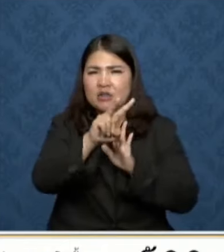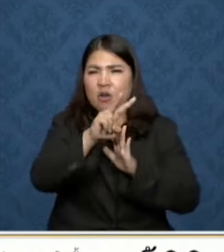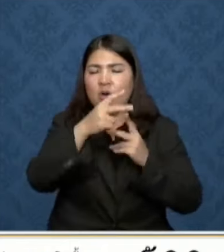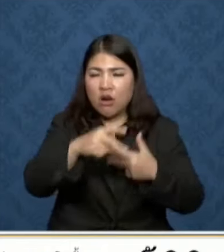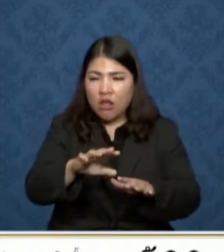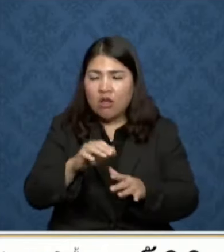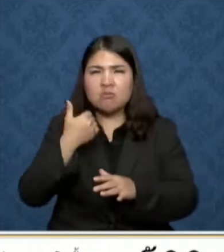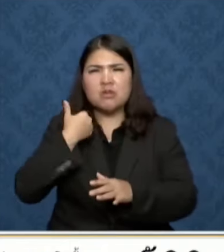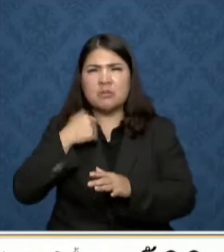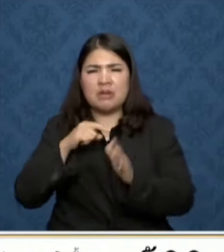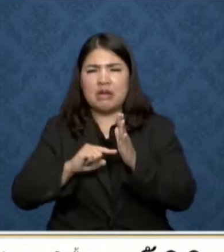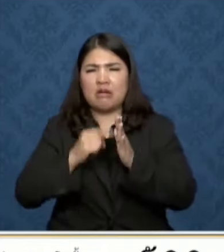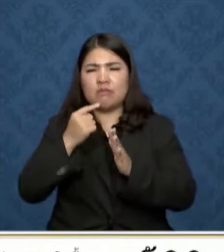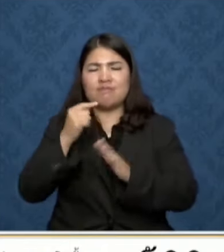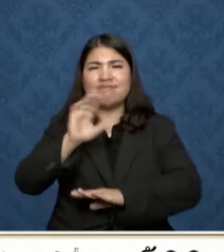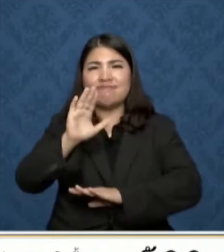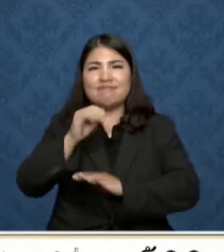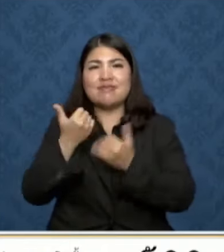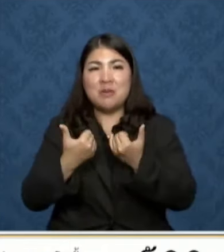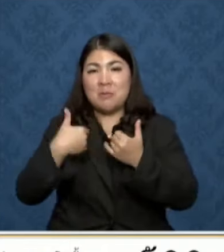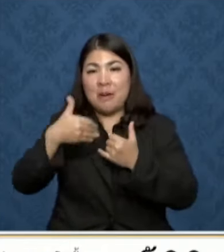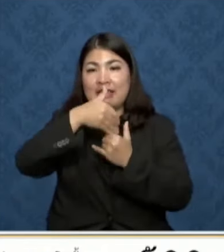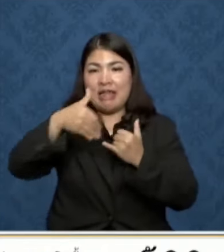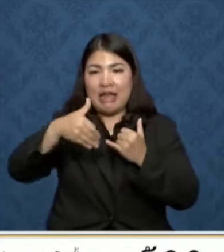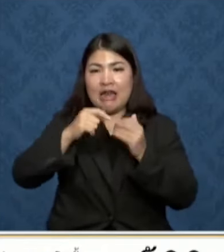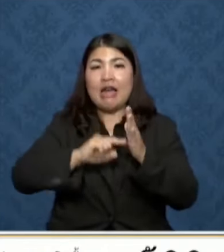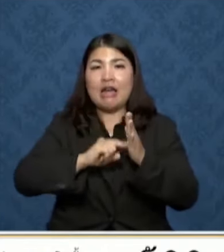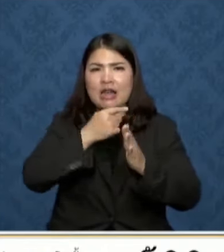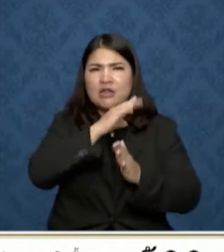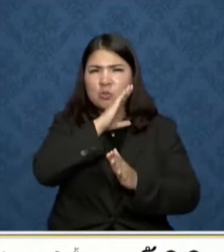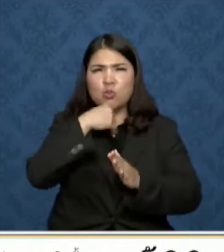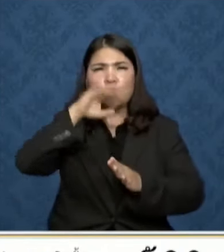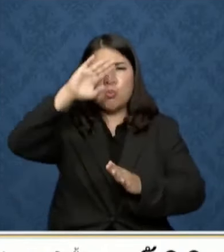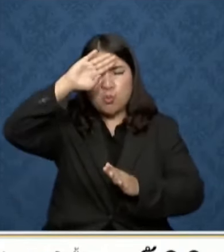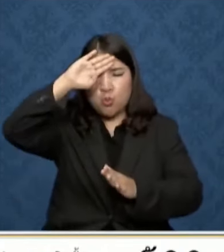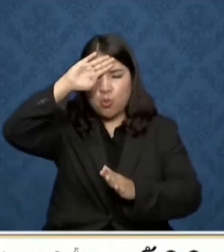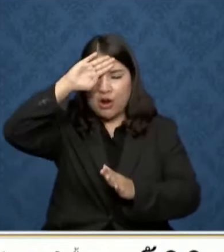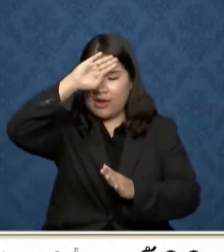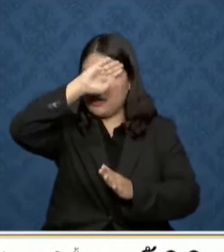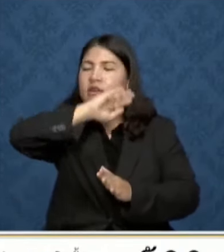ไม่น่าจะเปนกพตัครั้แรกน่าจะมการพาตัษครั้งแรกนะครับ if itri grab 2 utilizz.